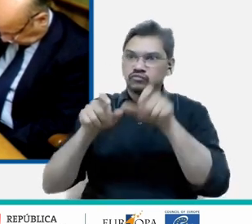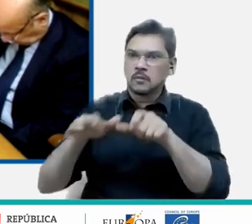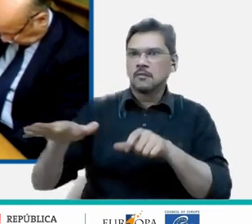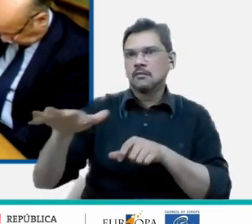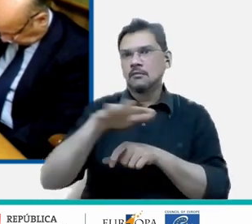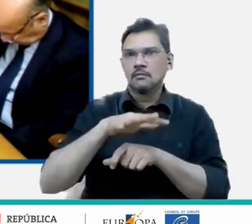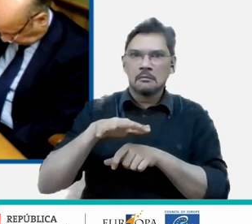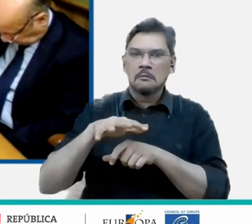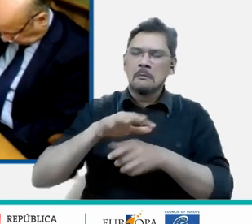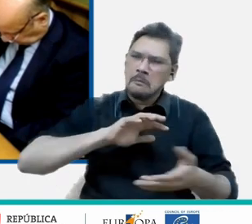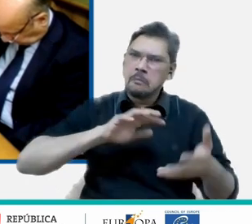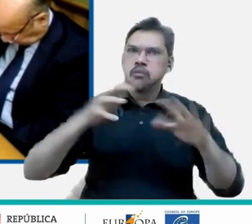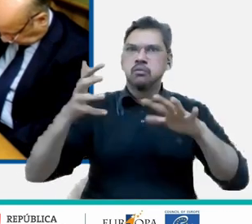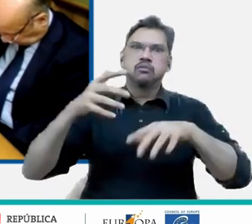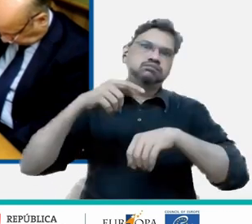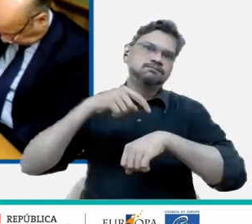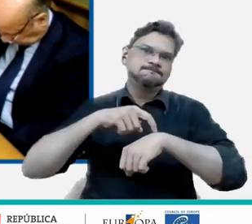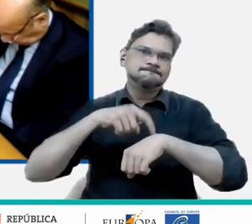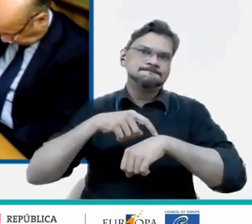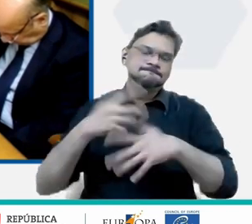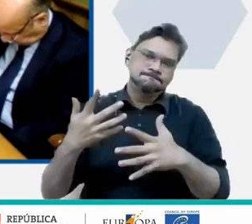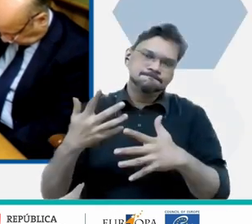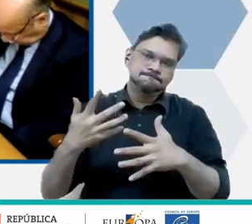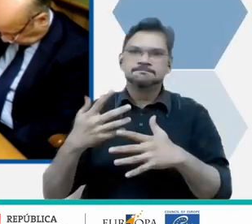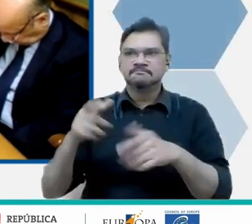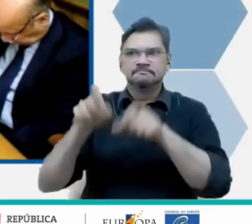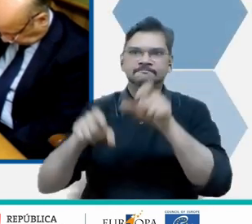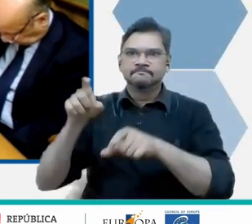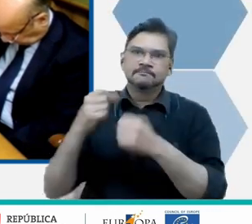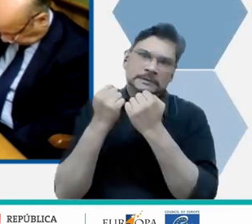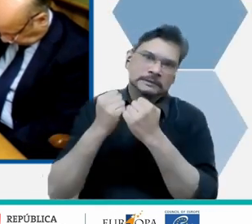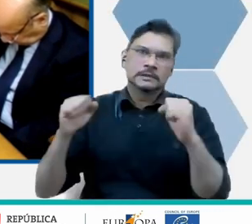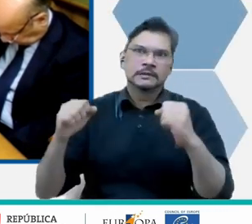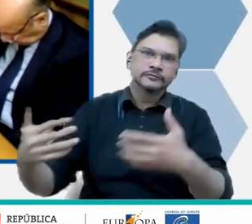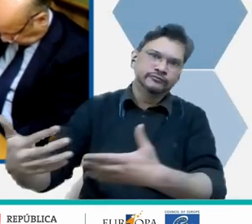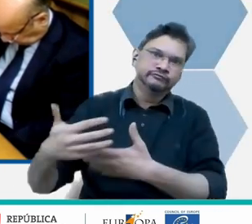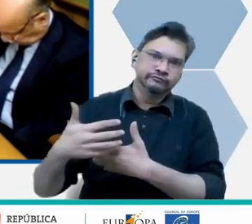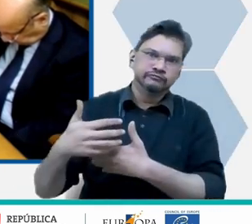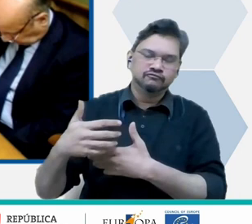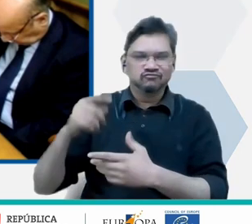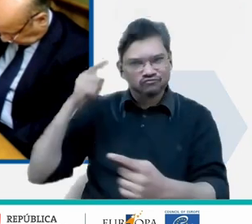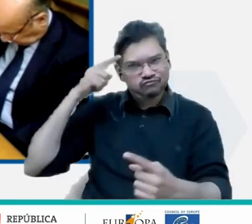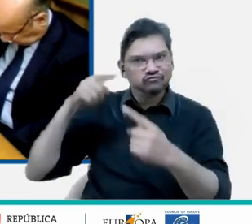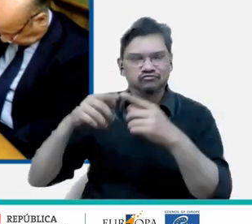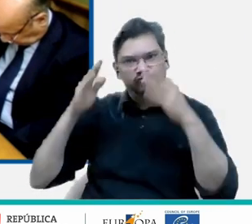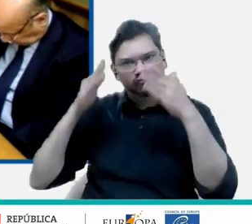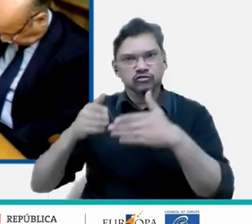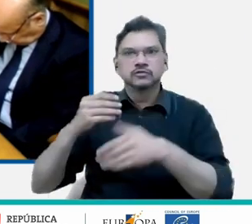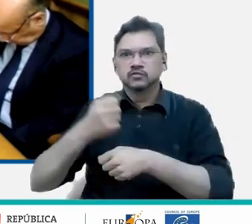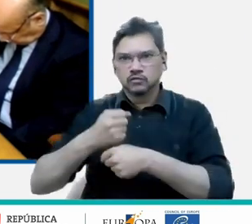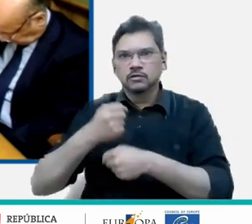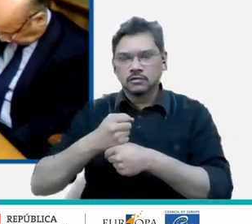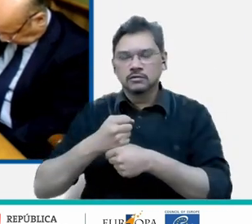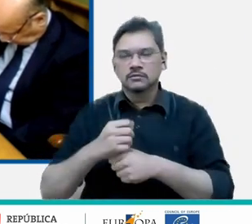устойчивости городов 2030 – это уникальная инициатива для всех заинтересованных